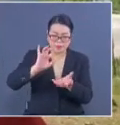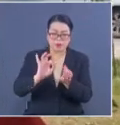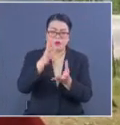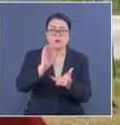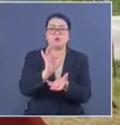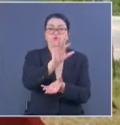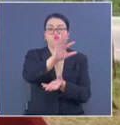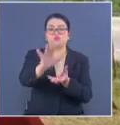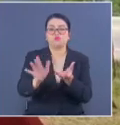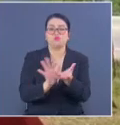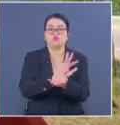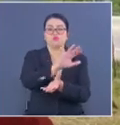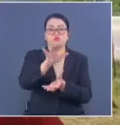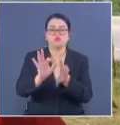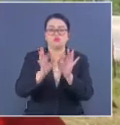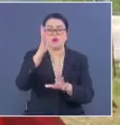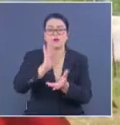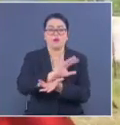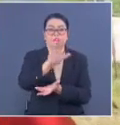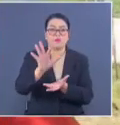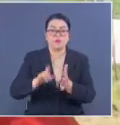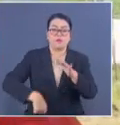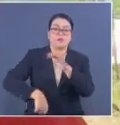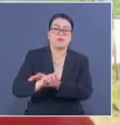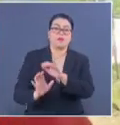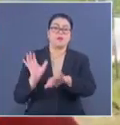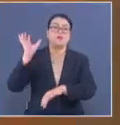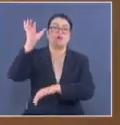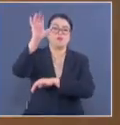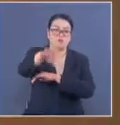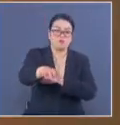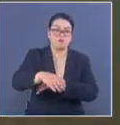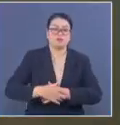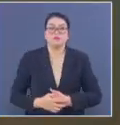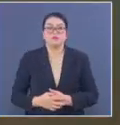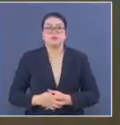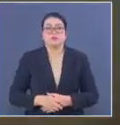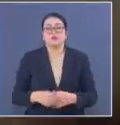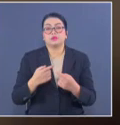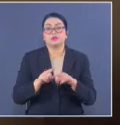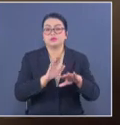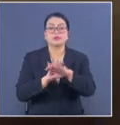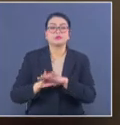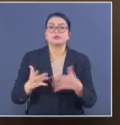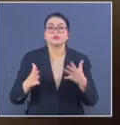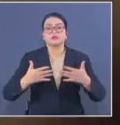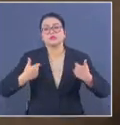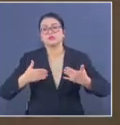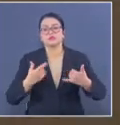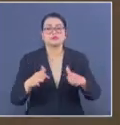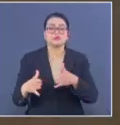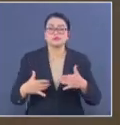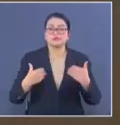มลองแอลกอฮอล์ฉีดใส่น้องผมก็ติดแล้วผมก็ติดข้างฝา ครับแต่ทั้งหมดนั้นก็ไม่มีใครเตือนใครนะครับเล่นกันอย่างสนุกสนานกันเล